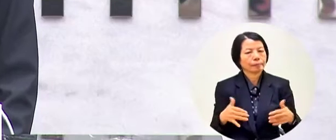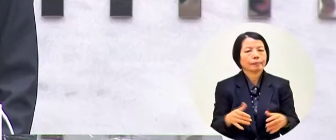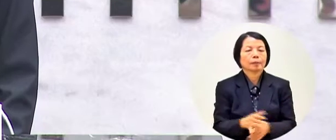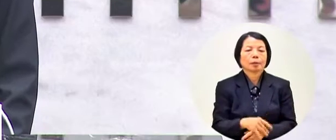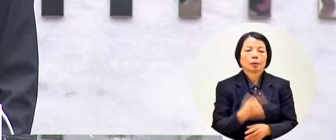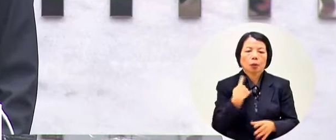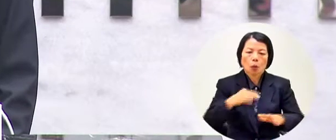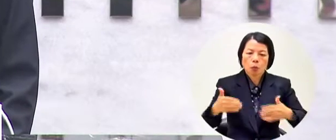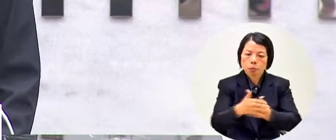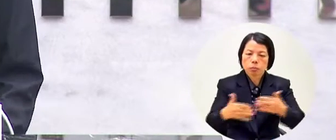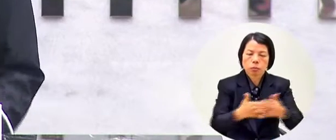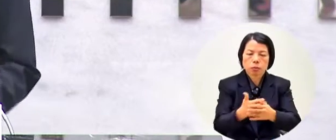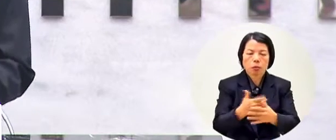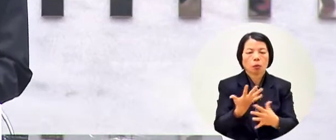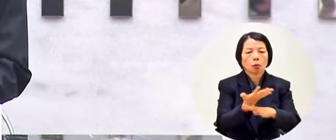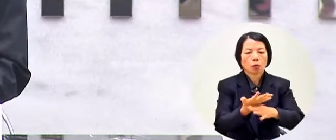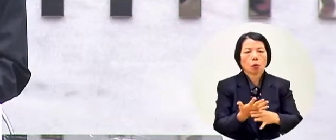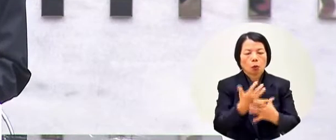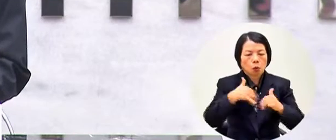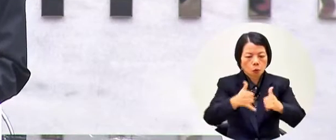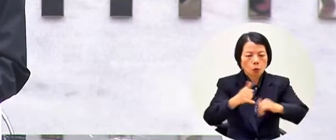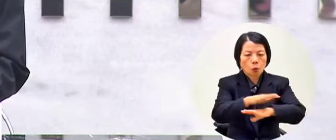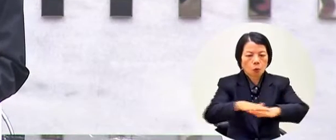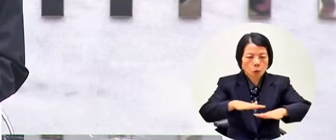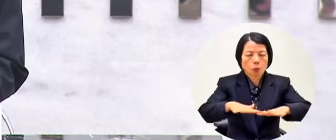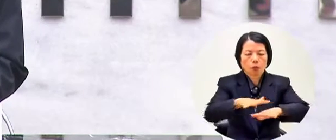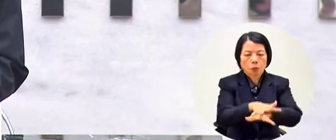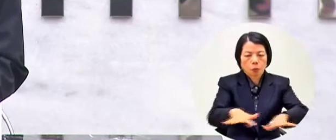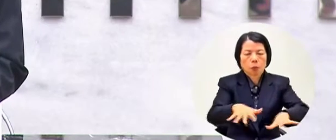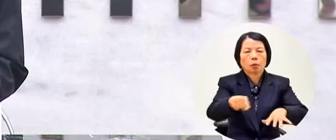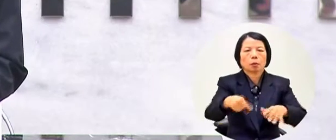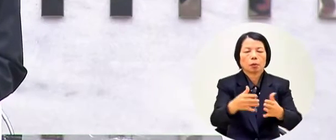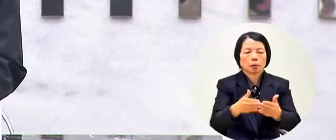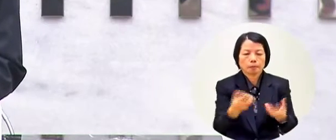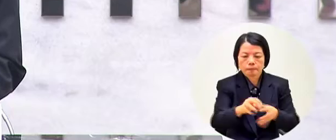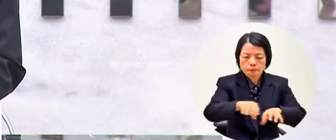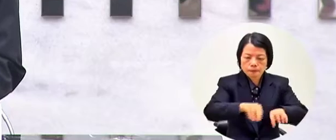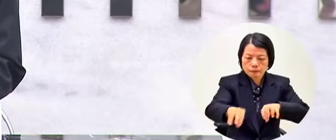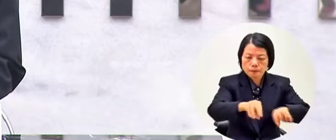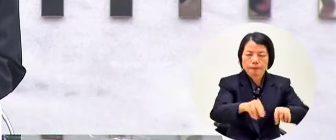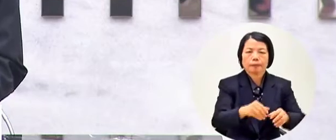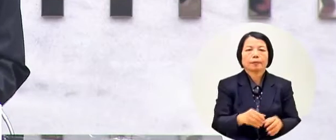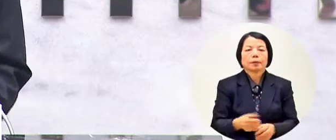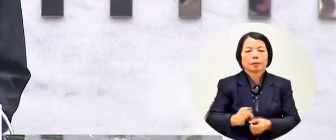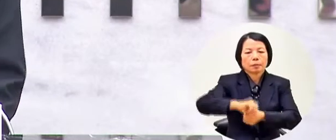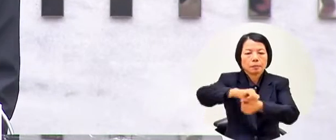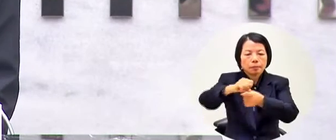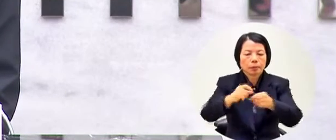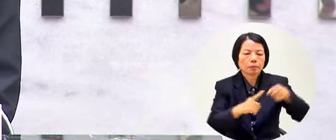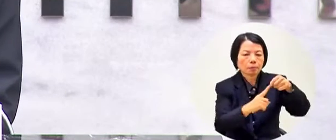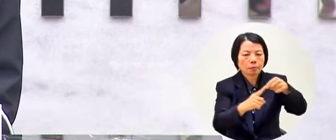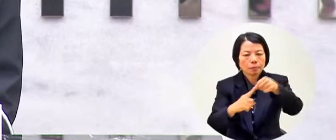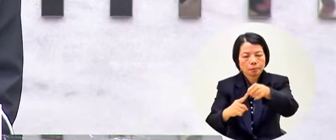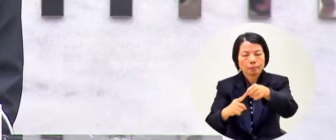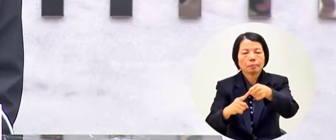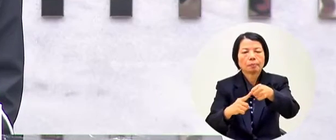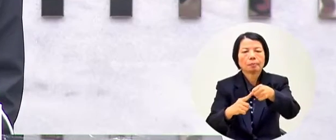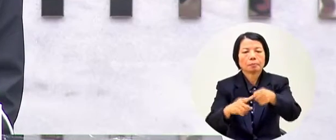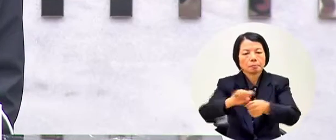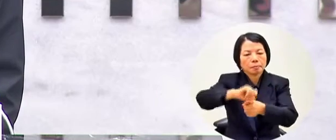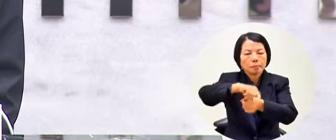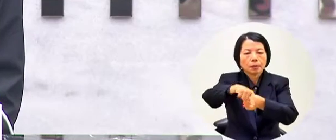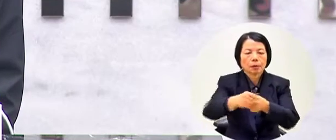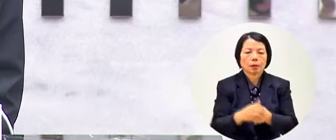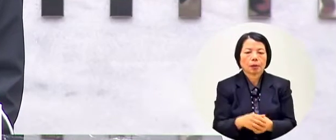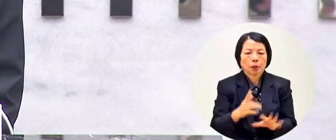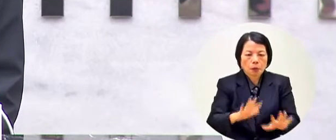输路网，我们将优化公共运输路网的分布，增加公车路网及班次，妥善规划